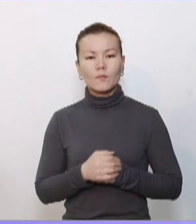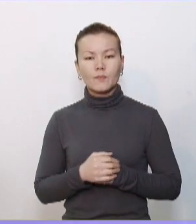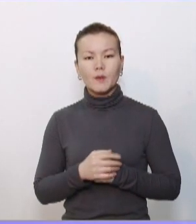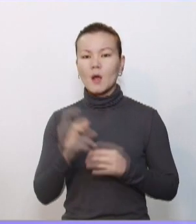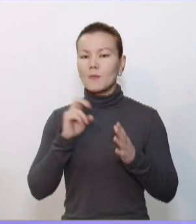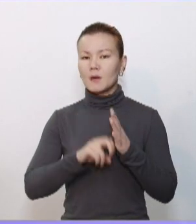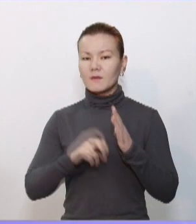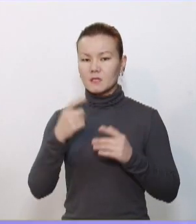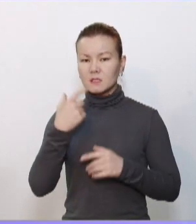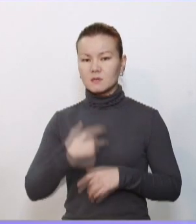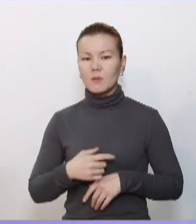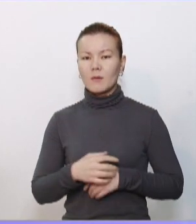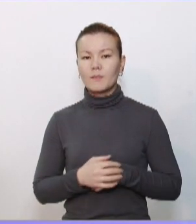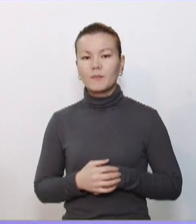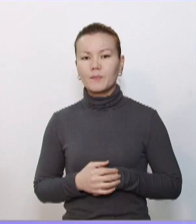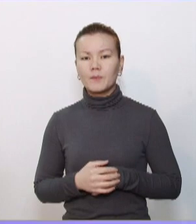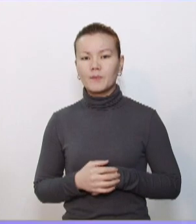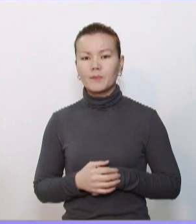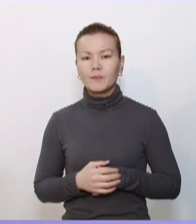Проверьте себя.